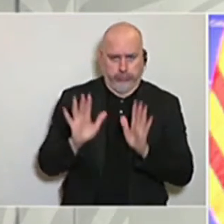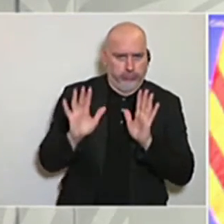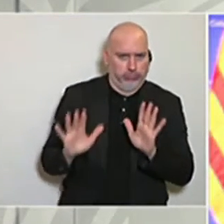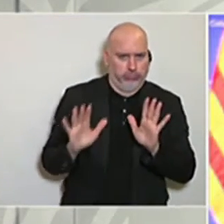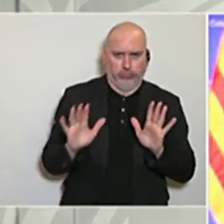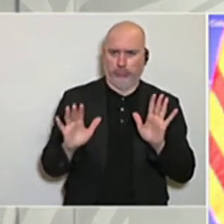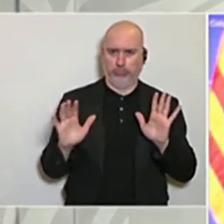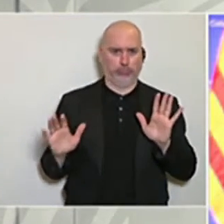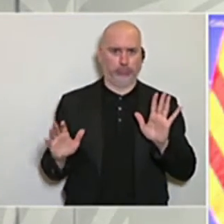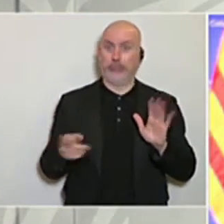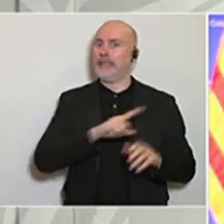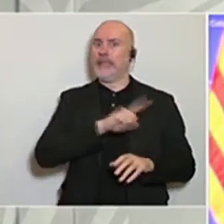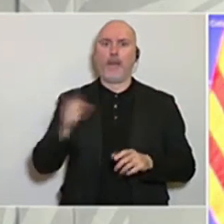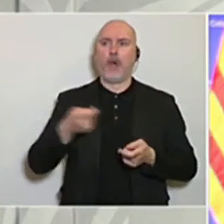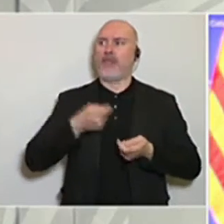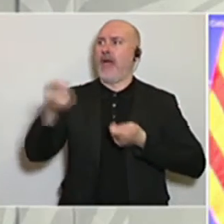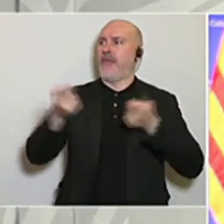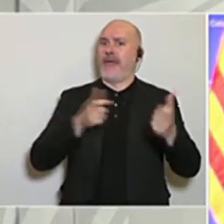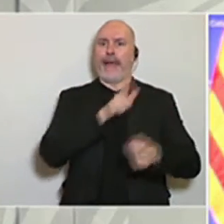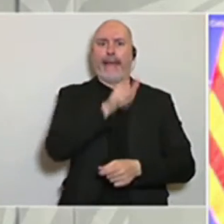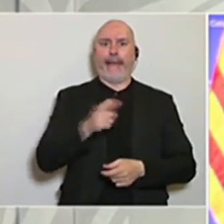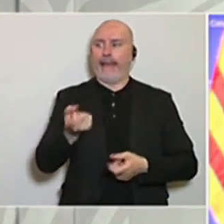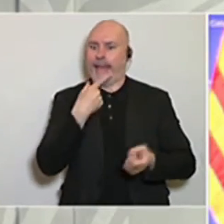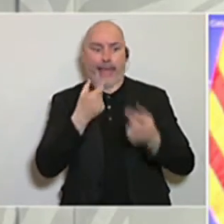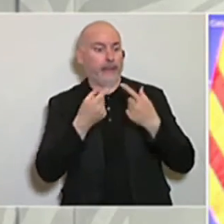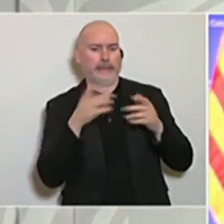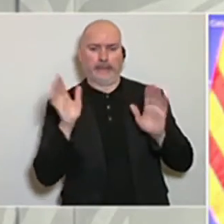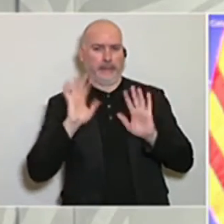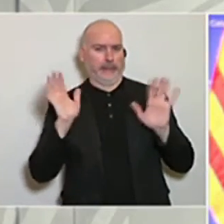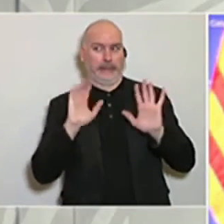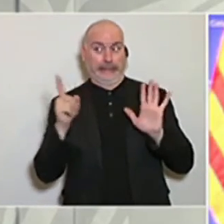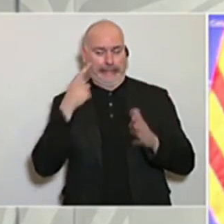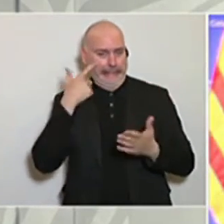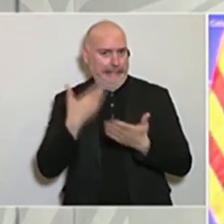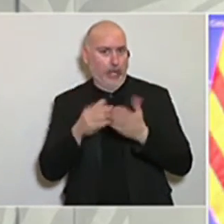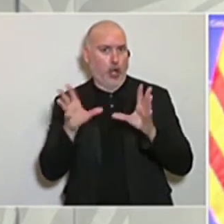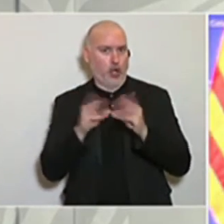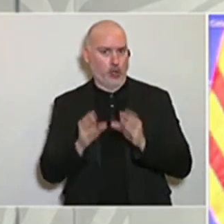s'està administrant aquest principi actiu